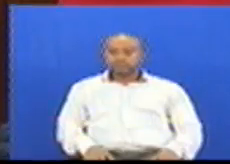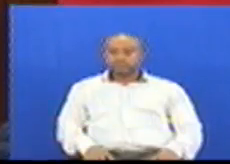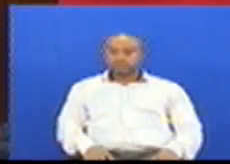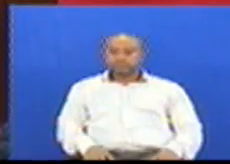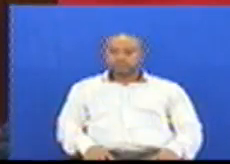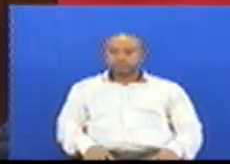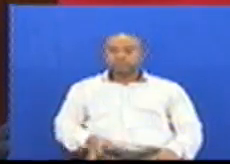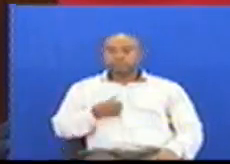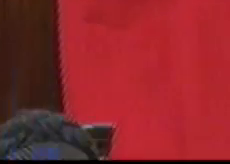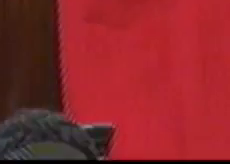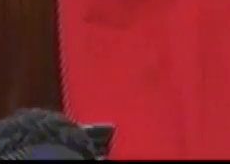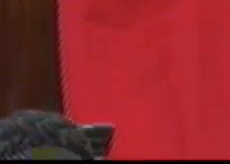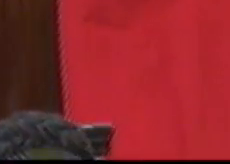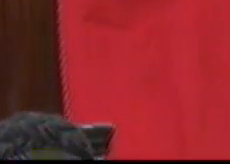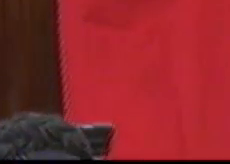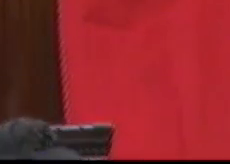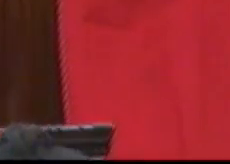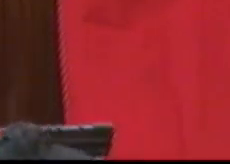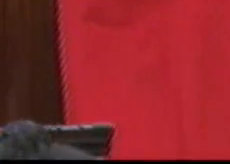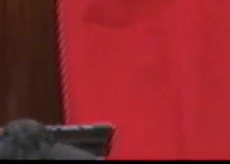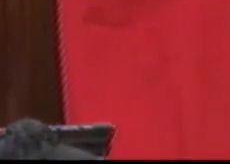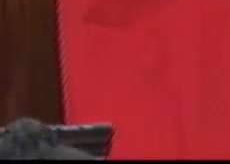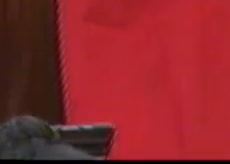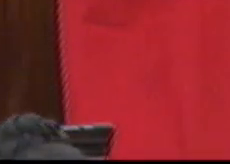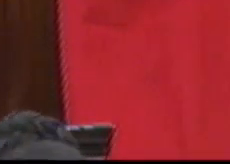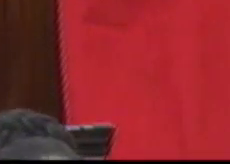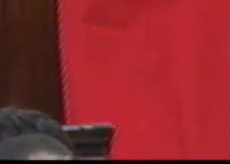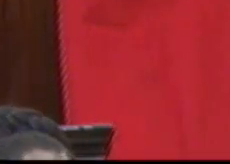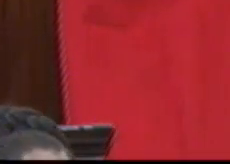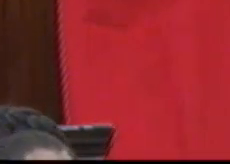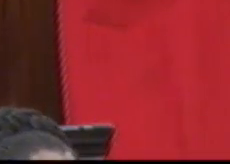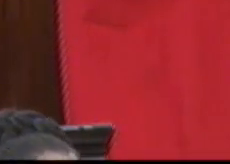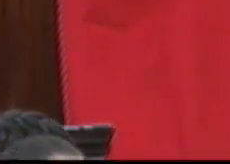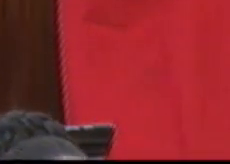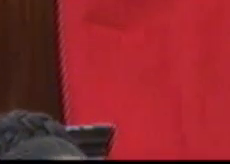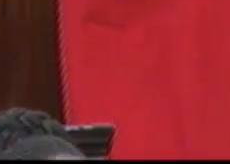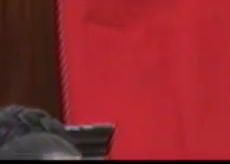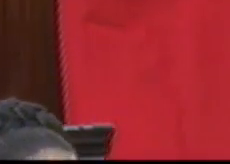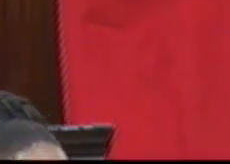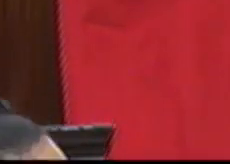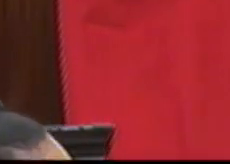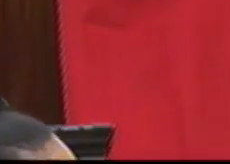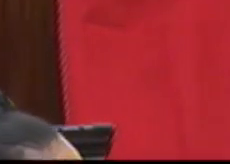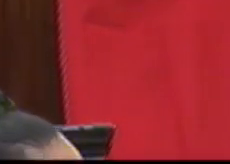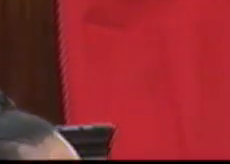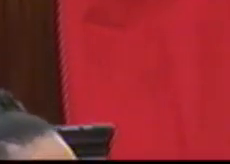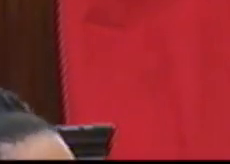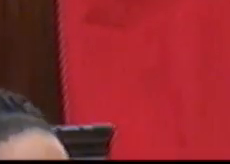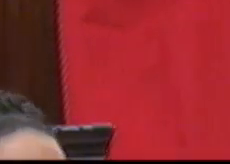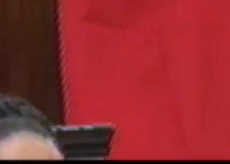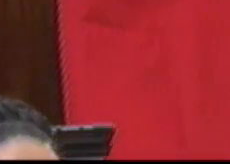Nakushukuru mheshimiwa naibu speaker kwa kunipa nafasi ya kutoa mchango wangu katika wizara hii ya